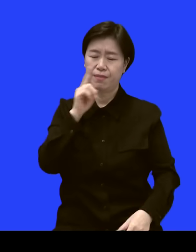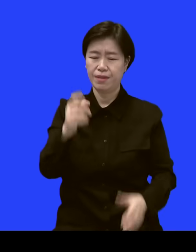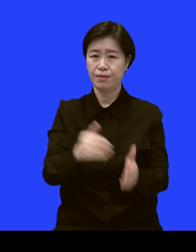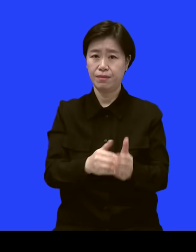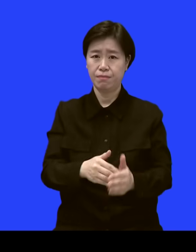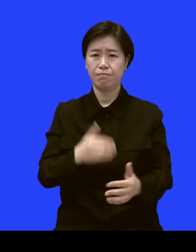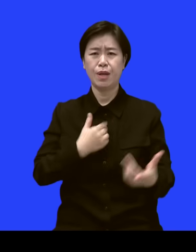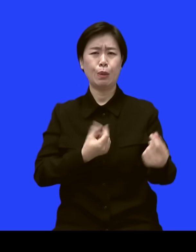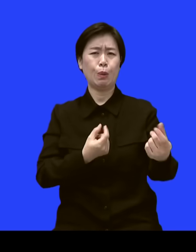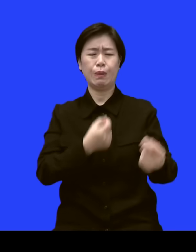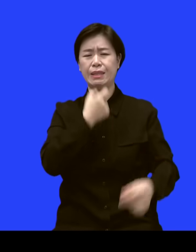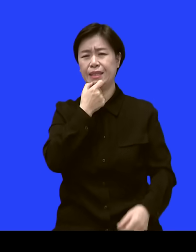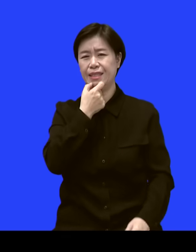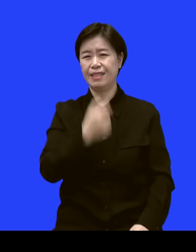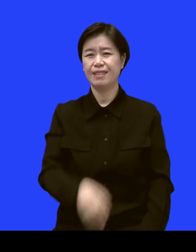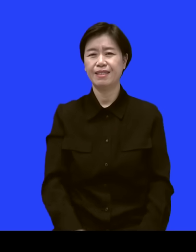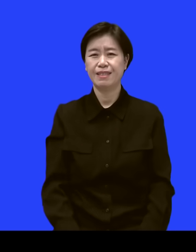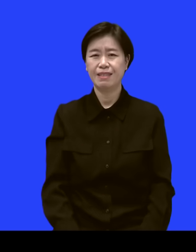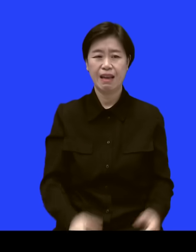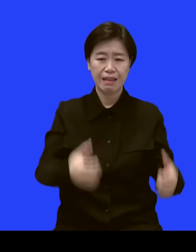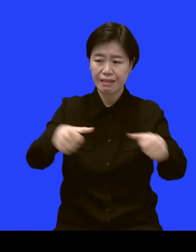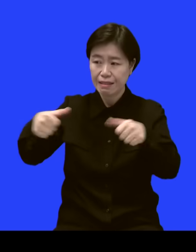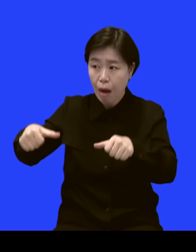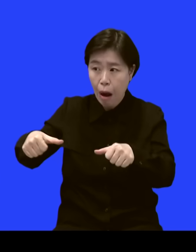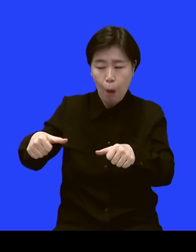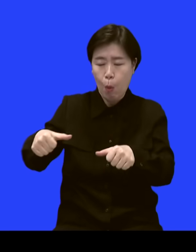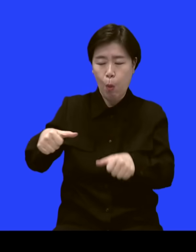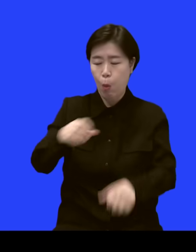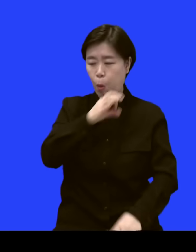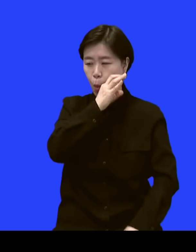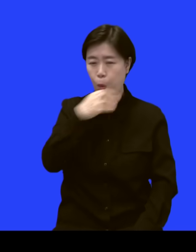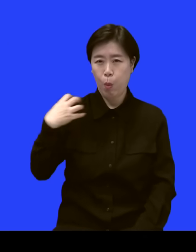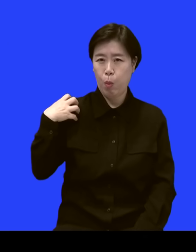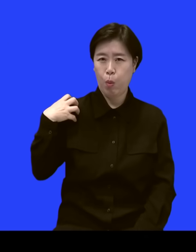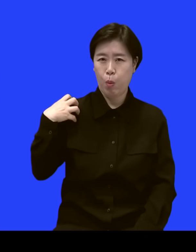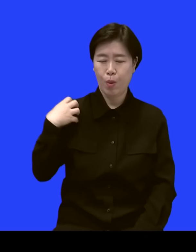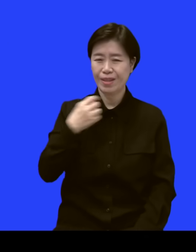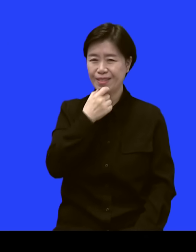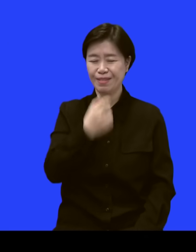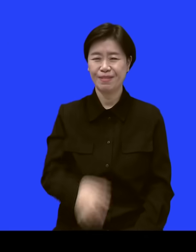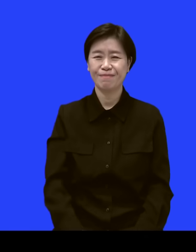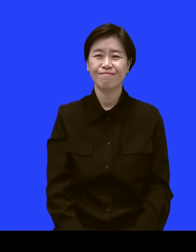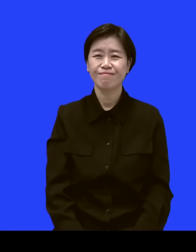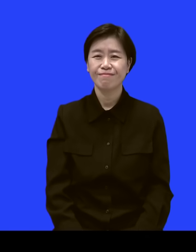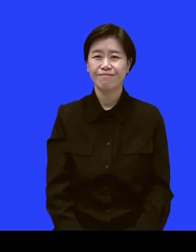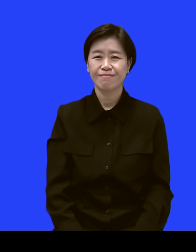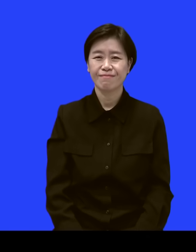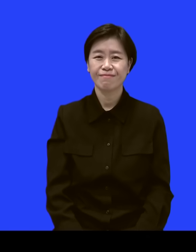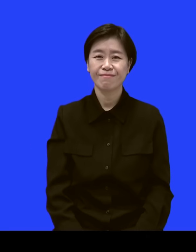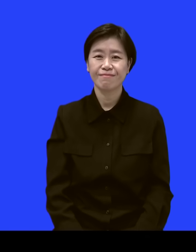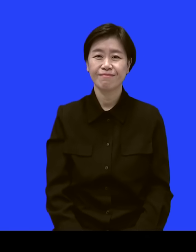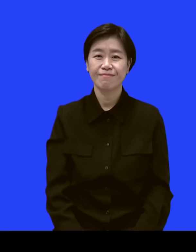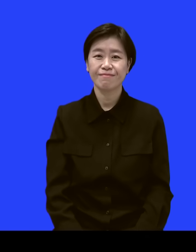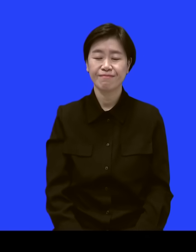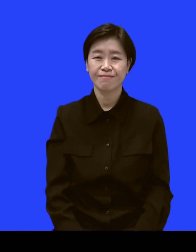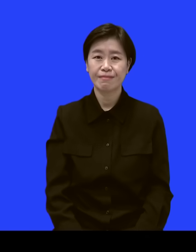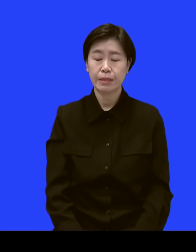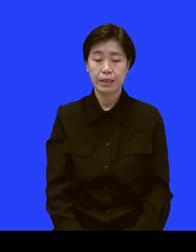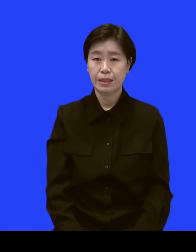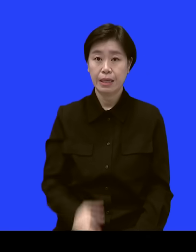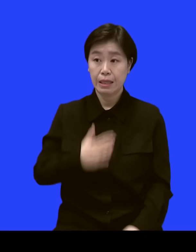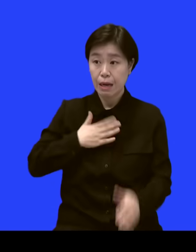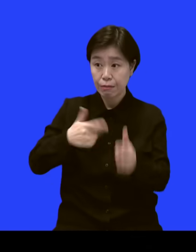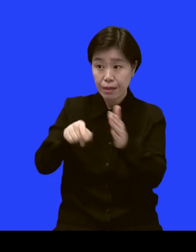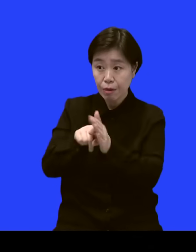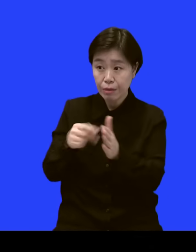분 일어나고 왜 네. 옆에 사람하고 인사하고 그런 거 저도 아무튼 지금도 불편해요. 야곱의 그거- 축복 불러주고. 이거 네. 그거 절대